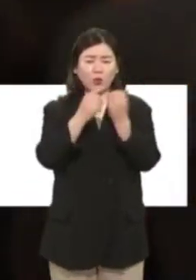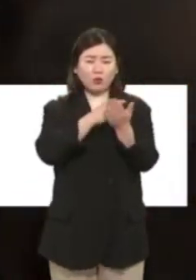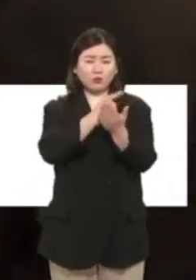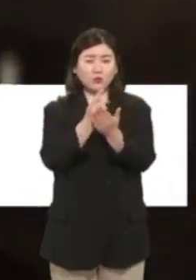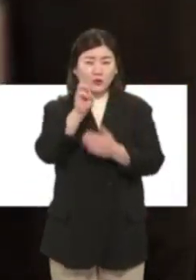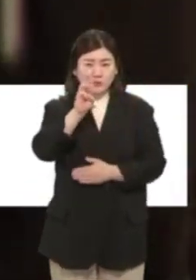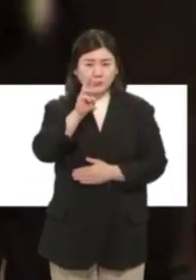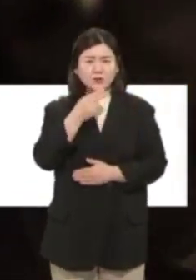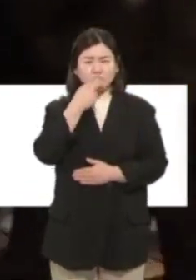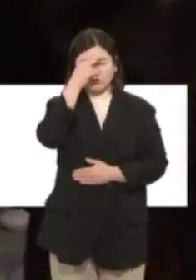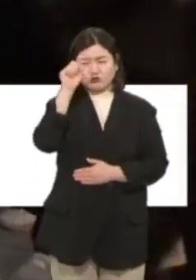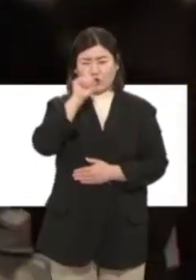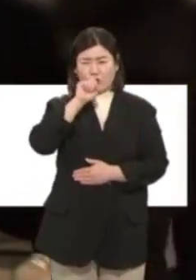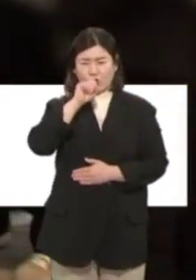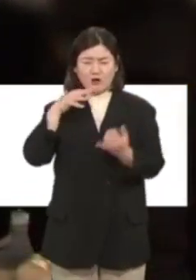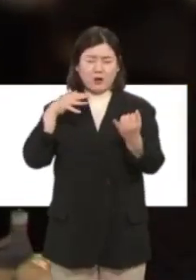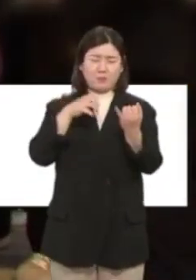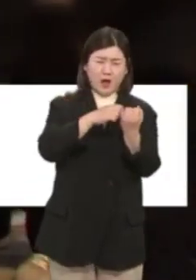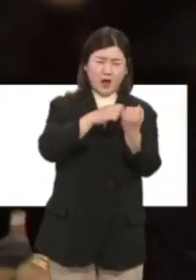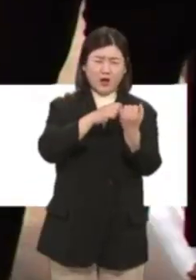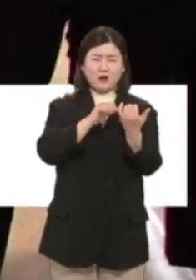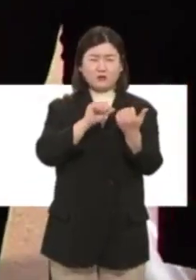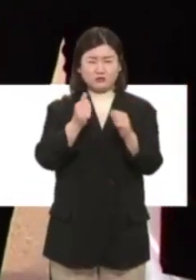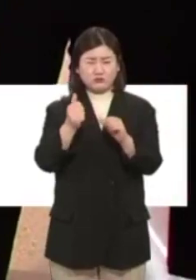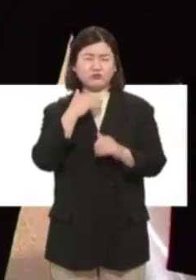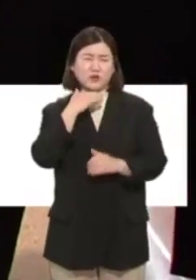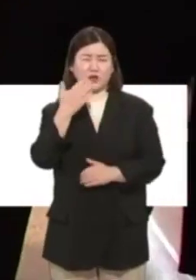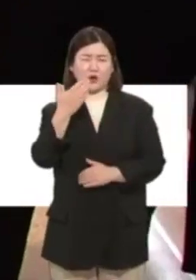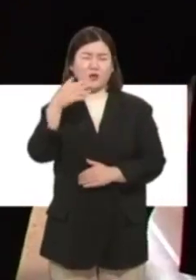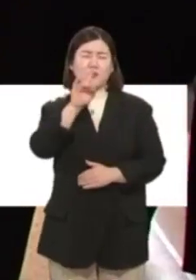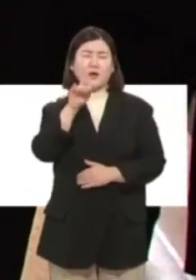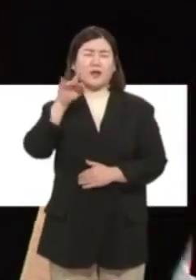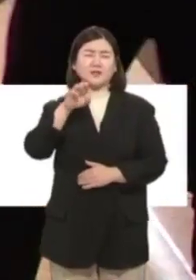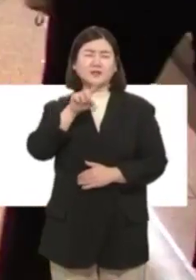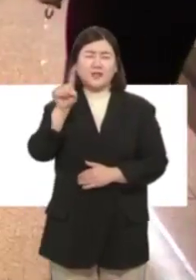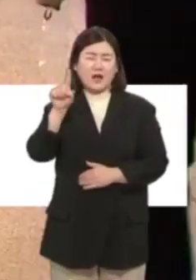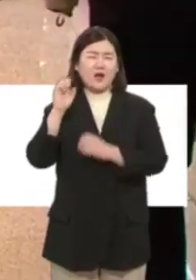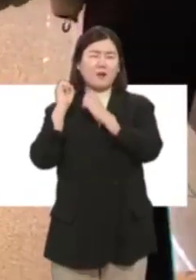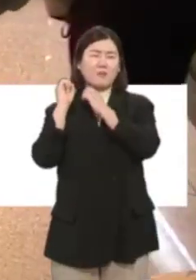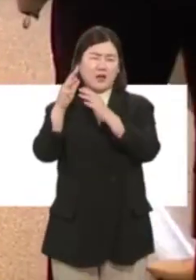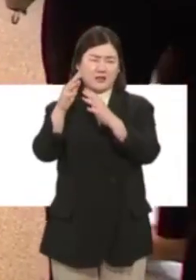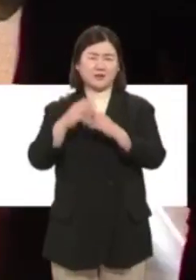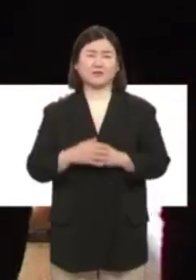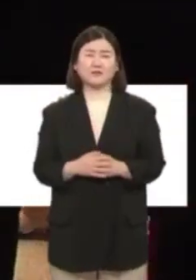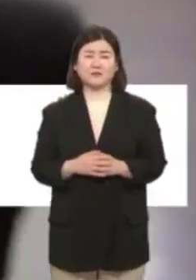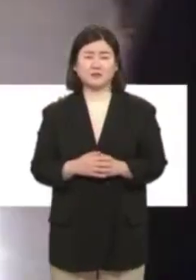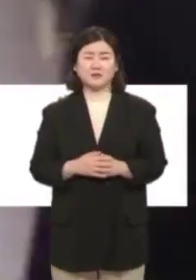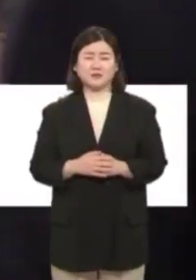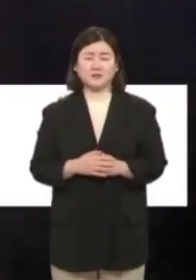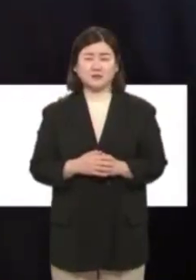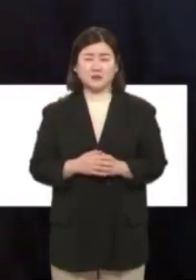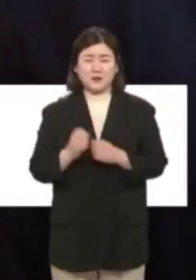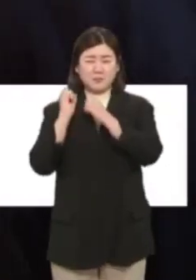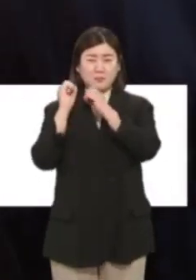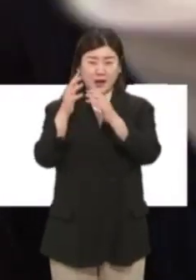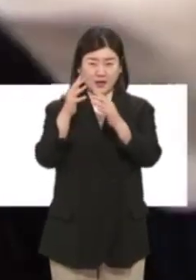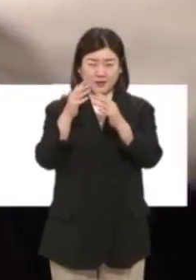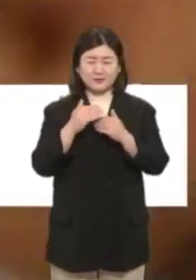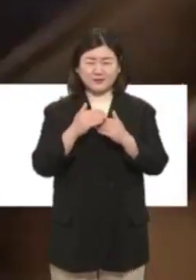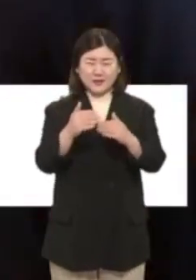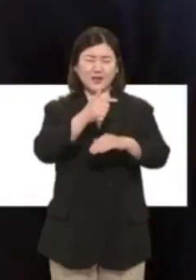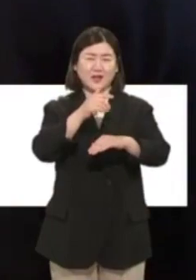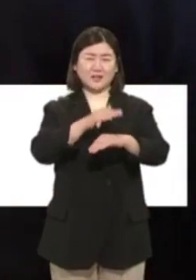만취 운전자가 몰던 차량에 지하 숨진 9살 배승아 양의 발인이 엄수됐습니다 배양의 발인식의